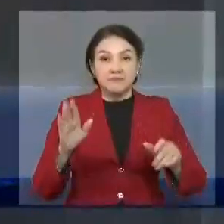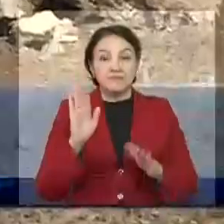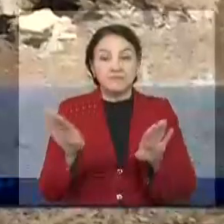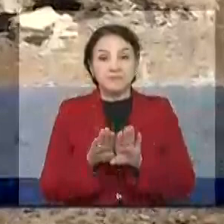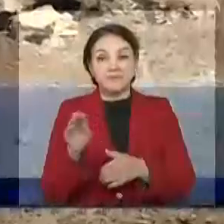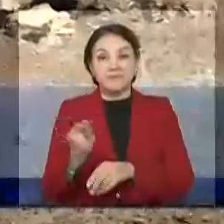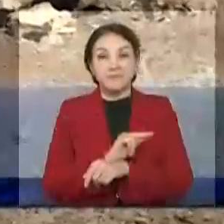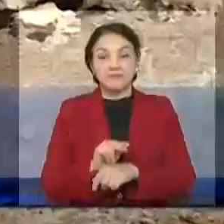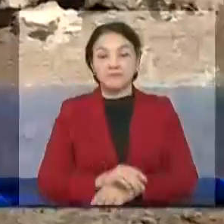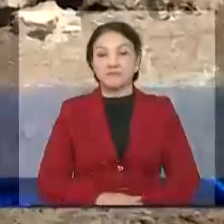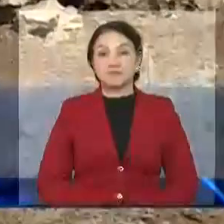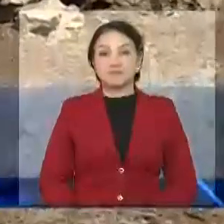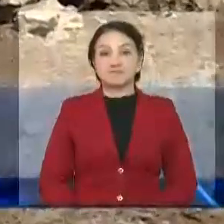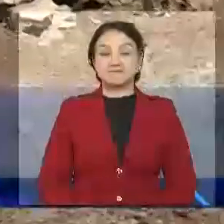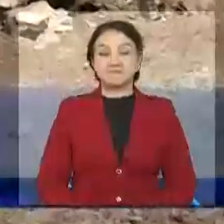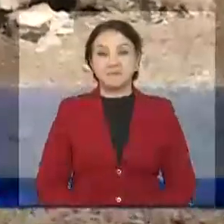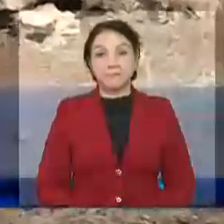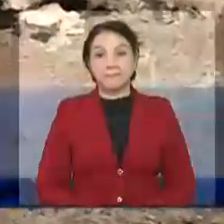ремонтируются.